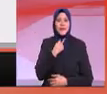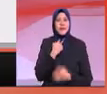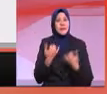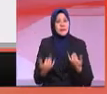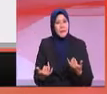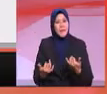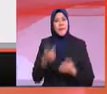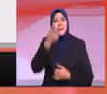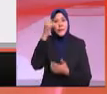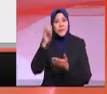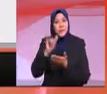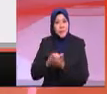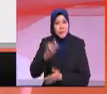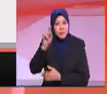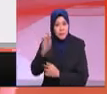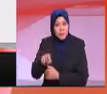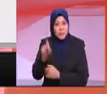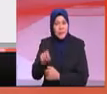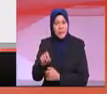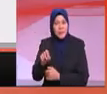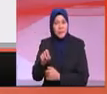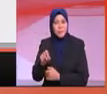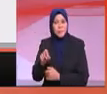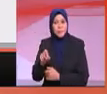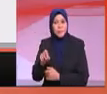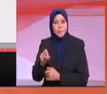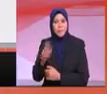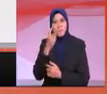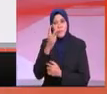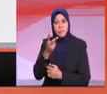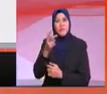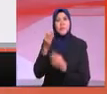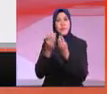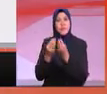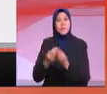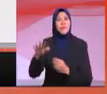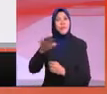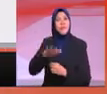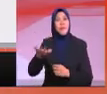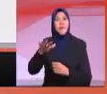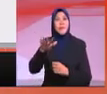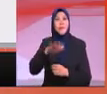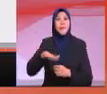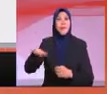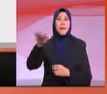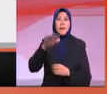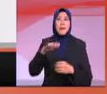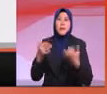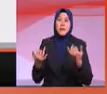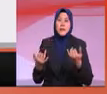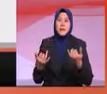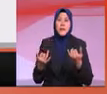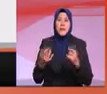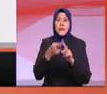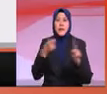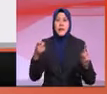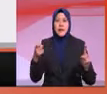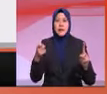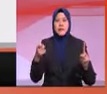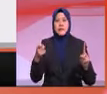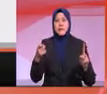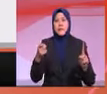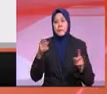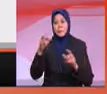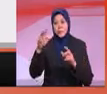Inilah sebabnya kita lihat jangkaan contoh dan ramalan daripada Imperial